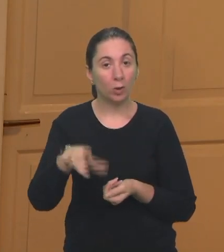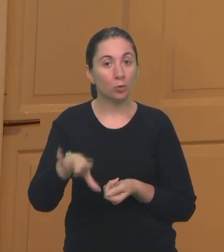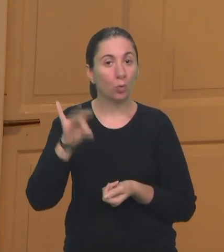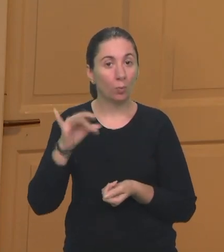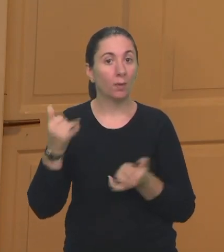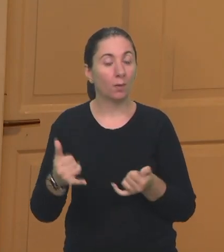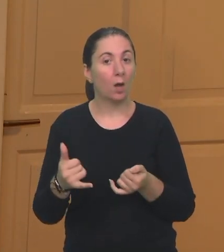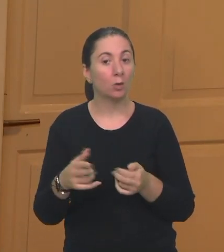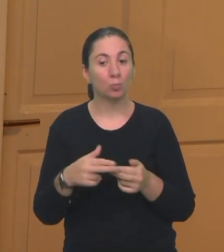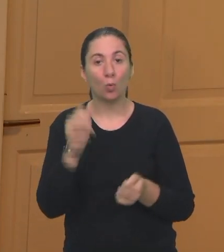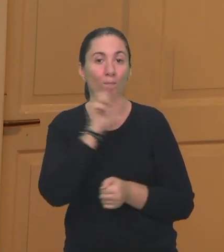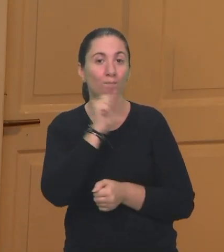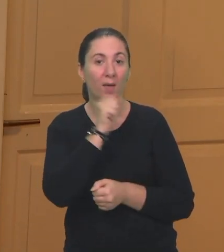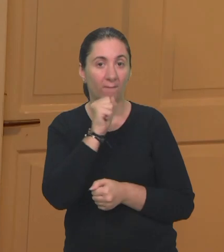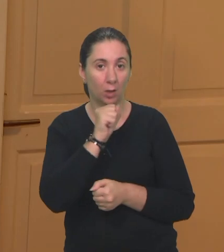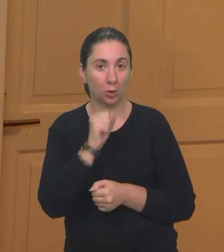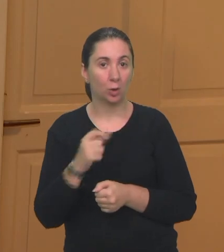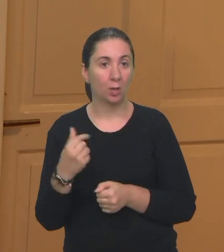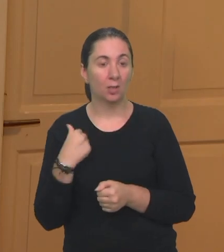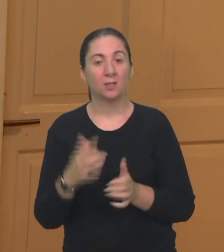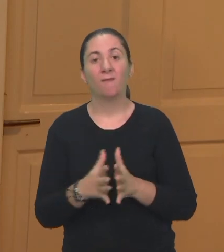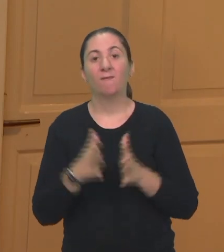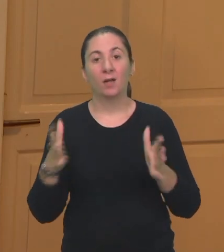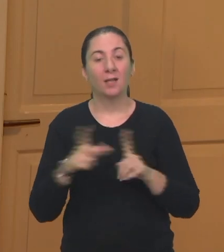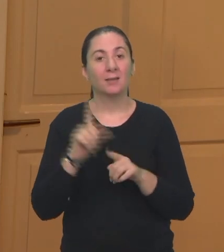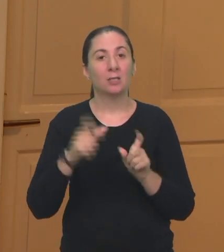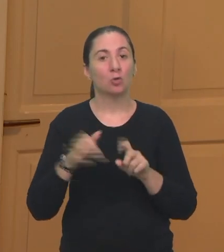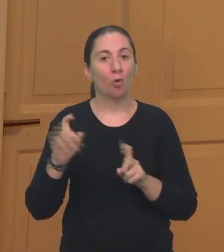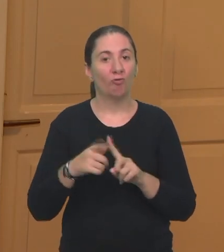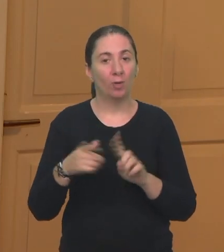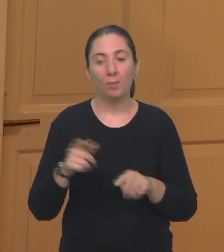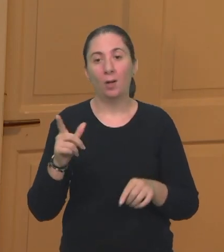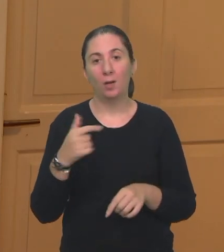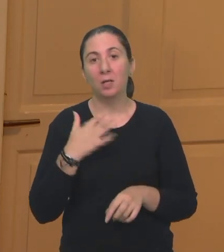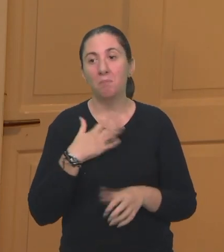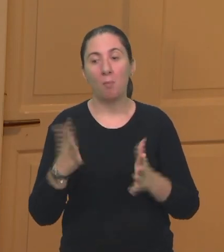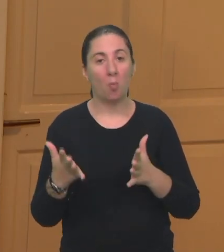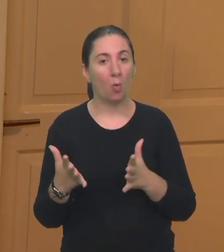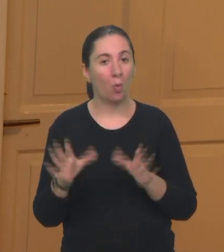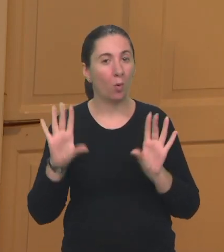odabrale da danas to budu pjevačice. Ja sam neće veliki diskofil koji ima u diskoteci oko